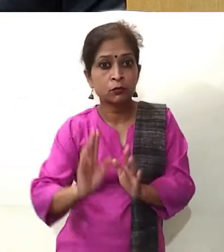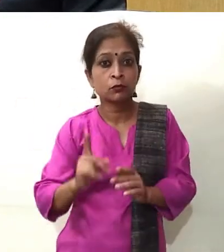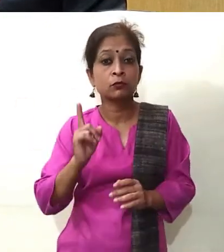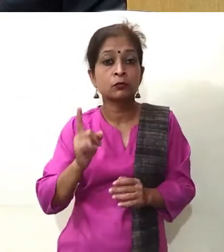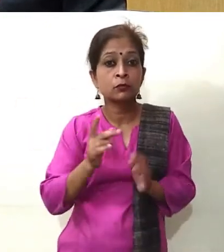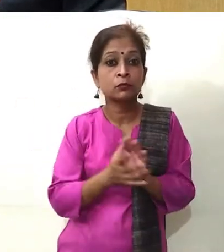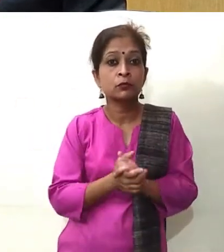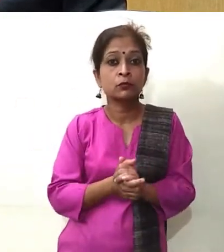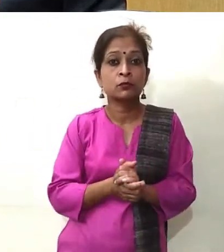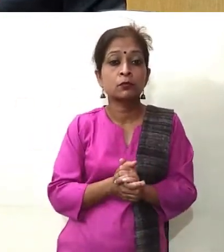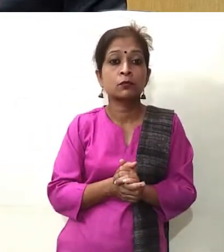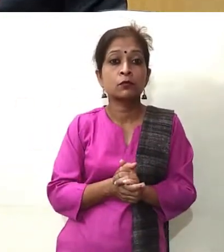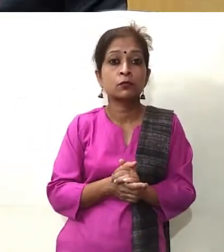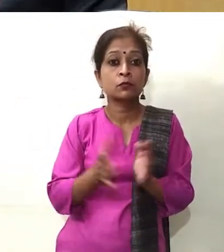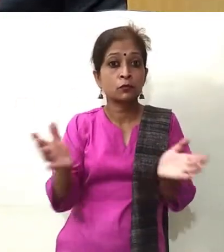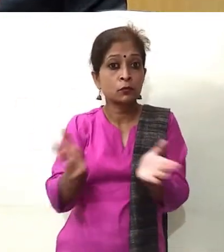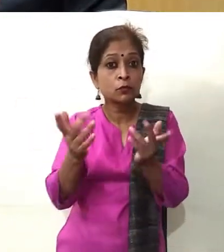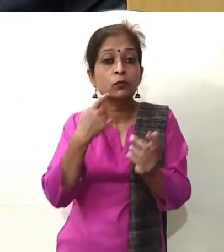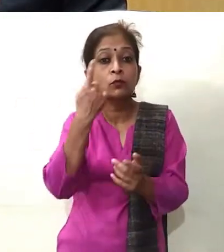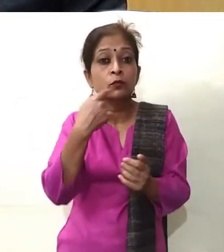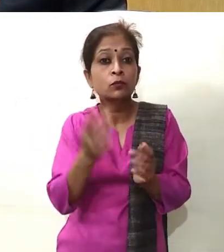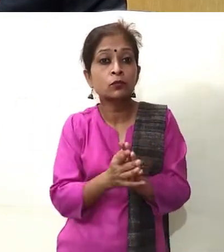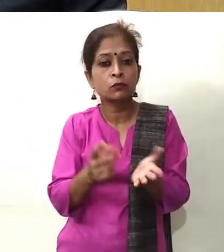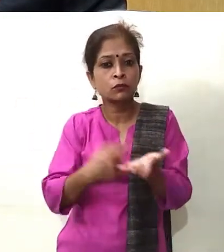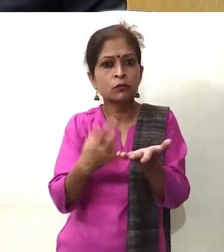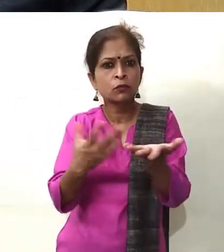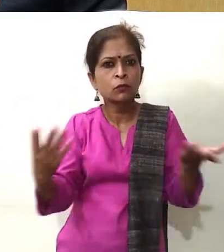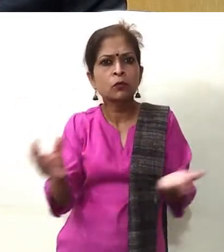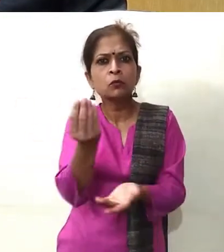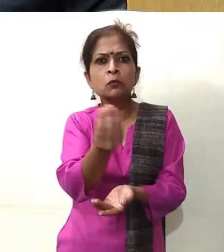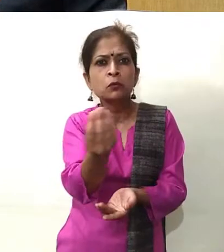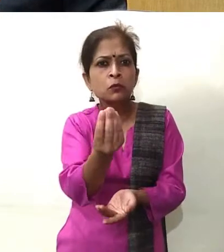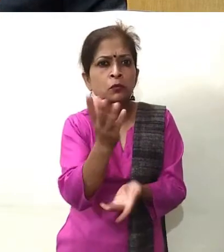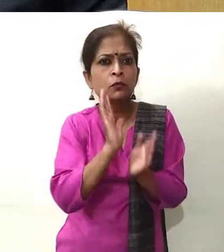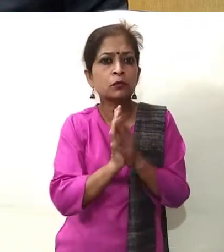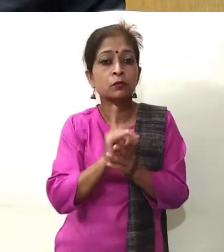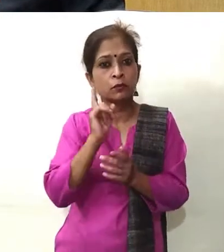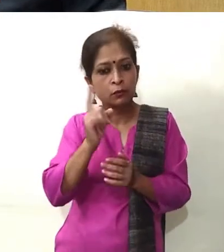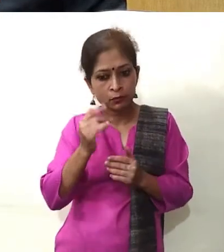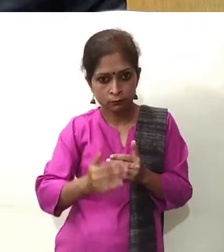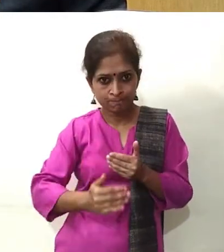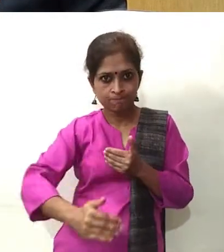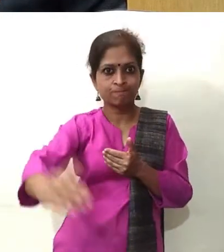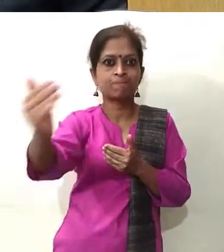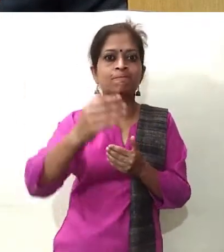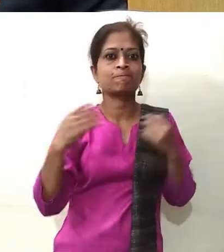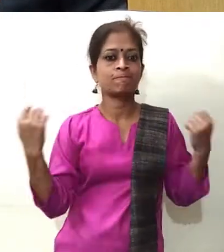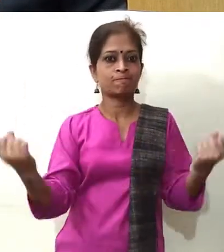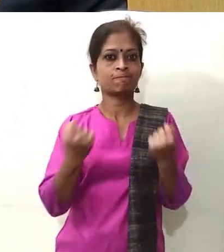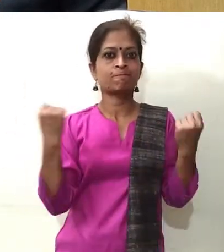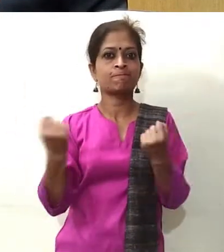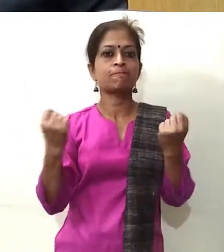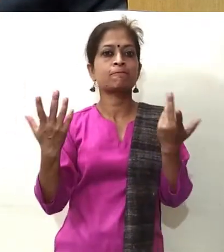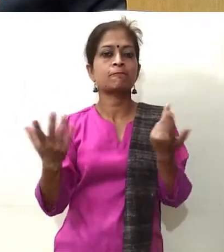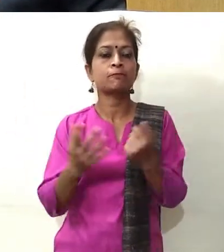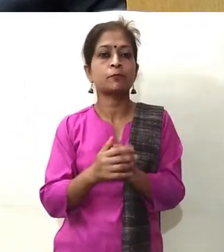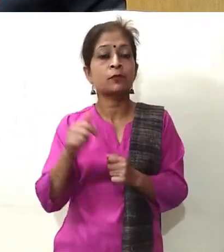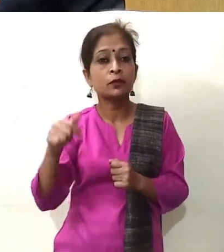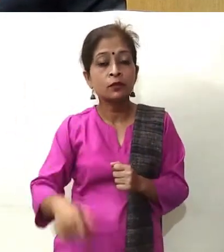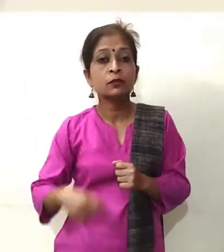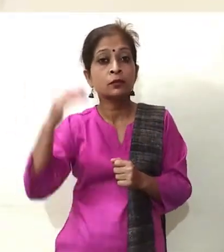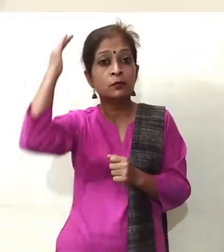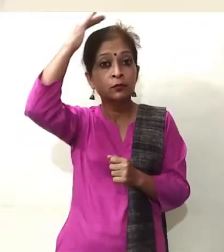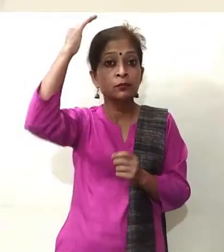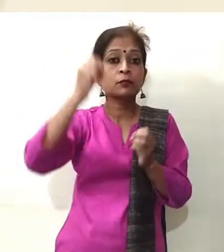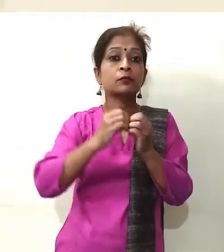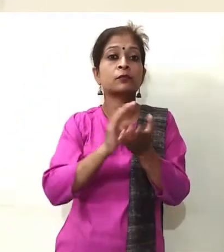पर सराहनीय तो वो व्यक्ति है जो कि बिना संसाधनों के भी आगे बढ़ जाता है। जी, बिल्कुल। इसलिए तो बाबा भीमराव